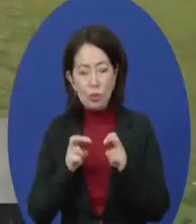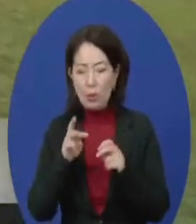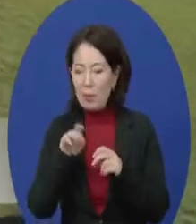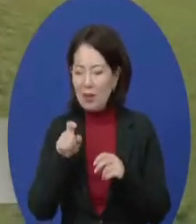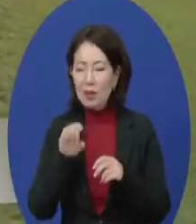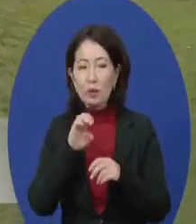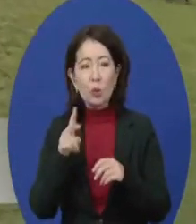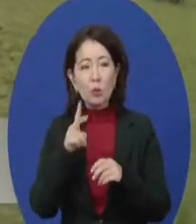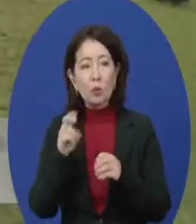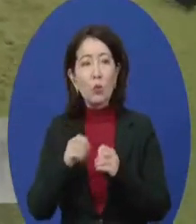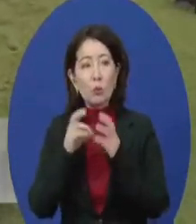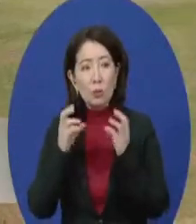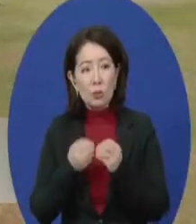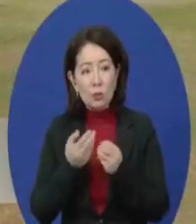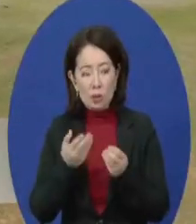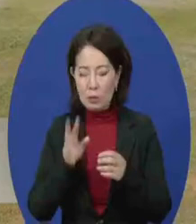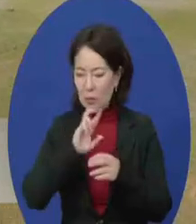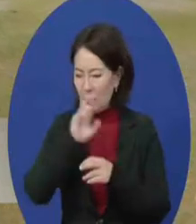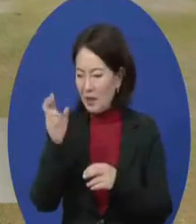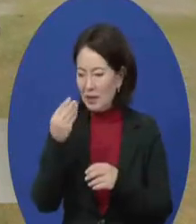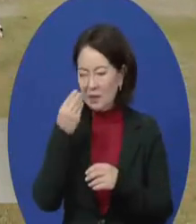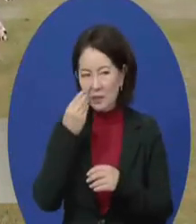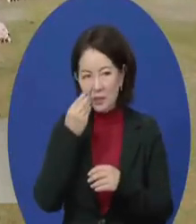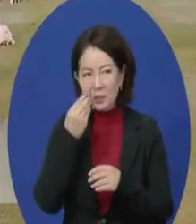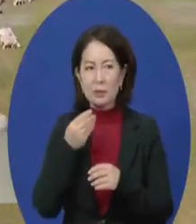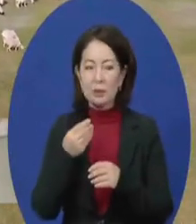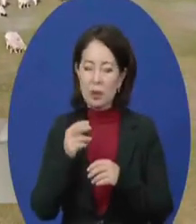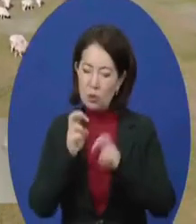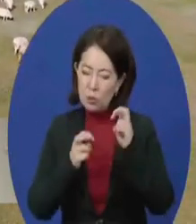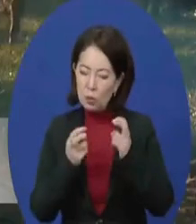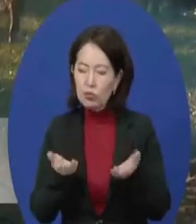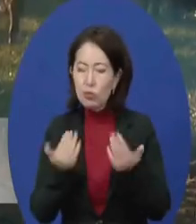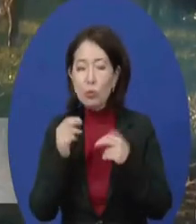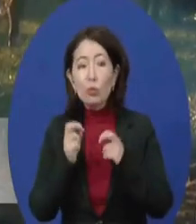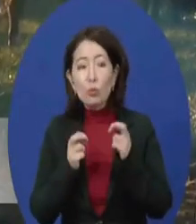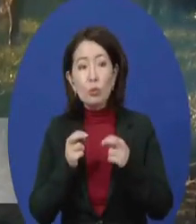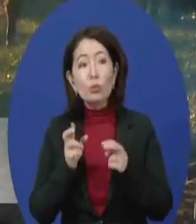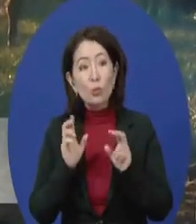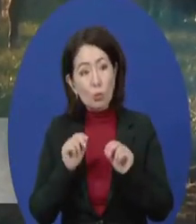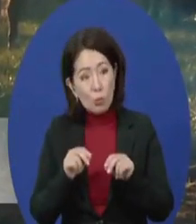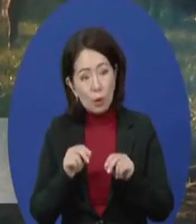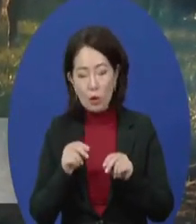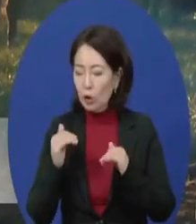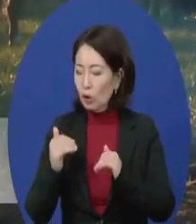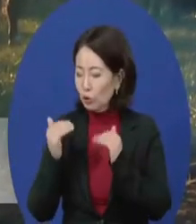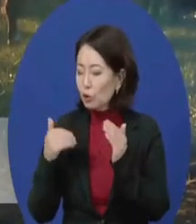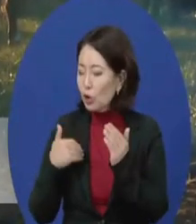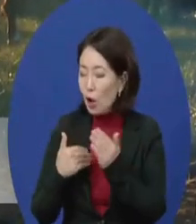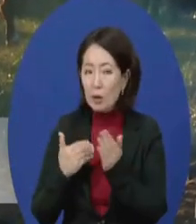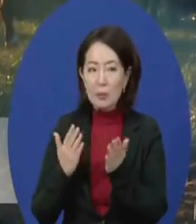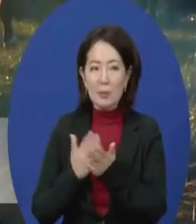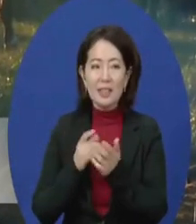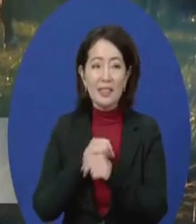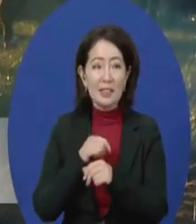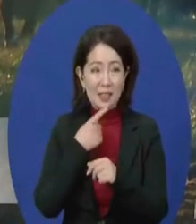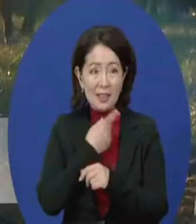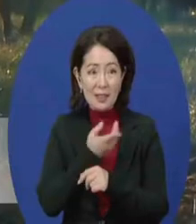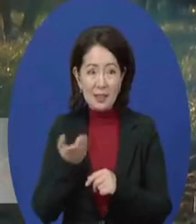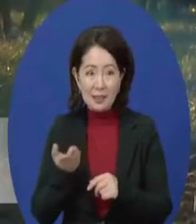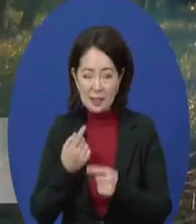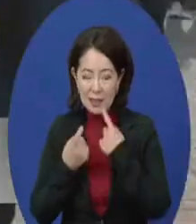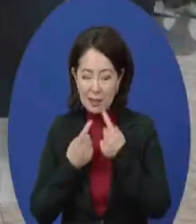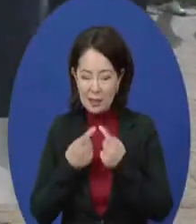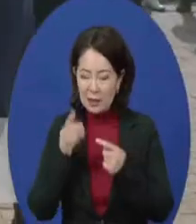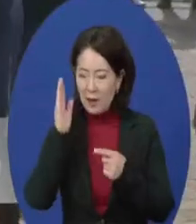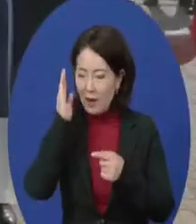мөн малын сүү, сүүн бүтээгдэхүүн, байгалийн жимс жимсхэн боловсруулдаг хөнгөн үйлдвэрүүдтэй болчих юм бол хөгжил ойрхон байгааг иргэд хэлж байна.